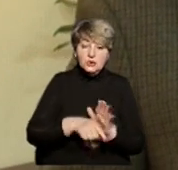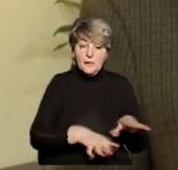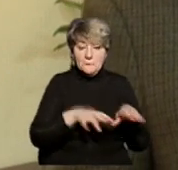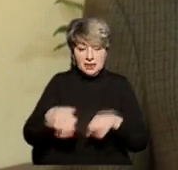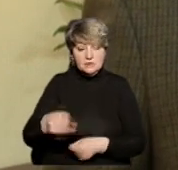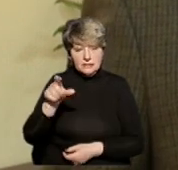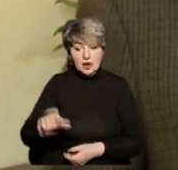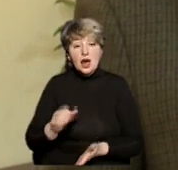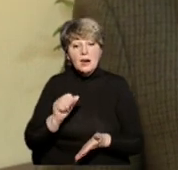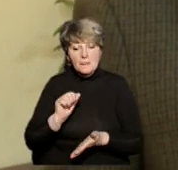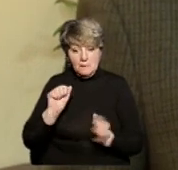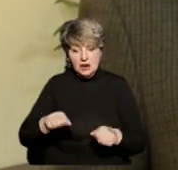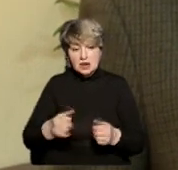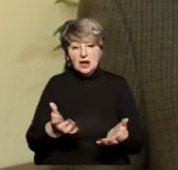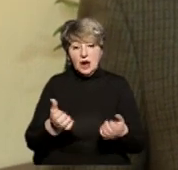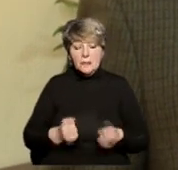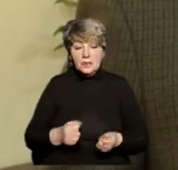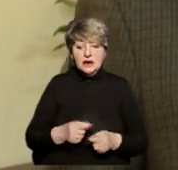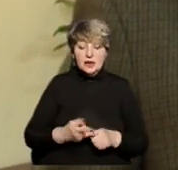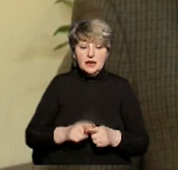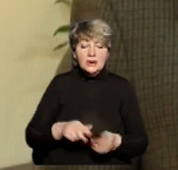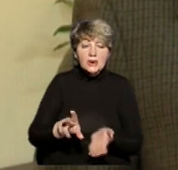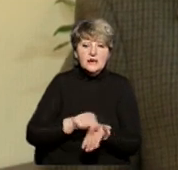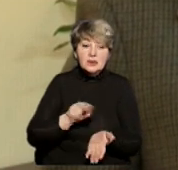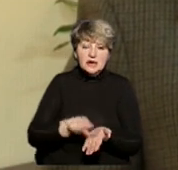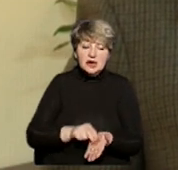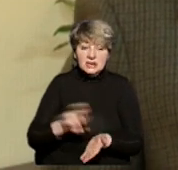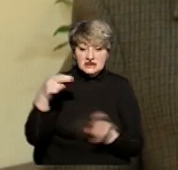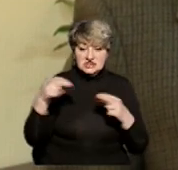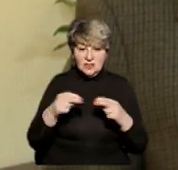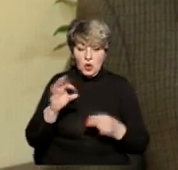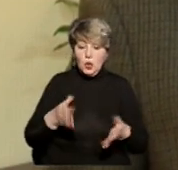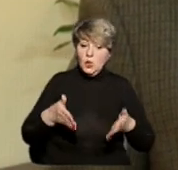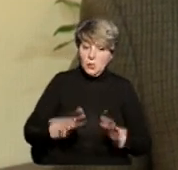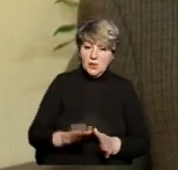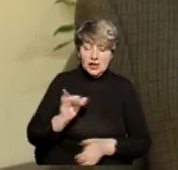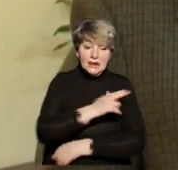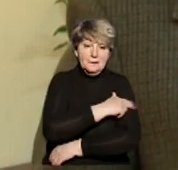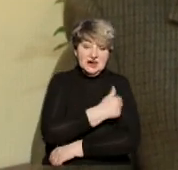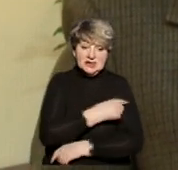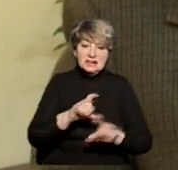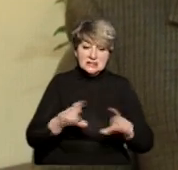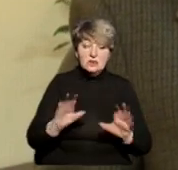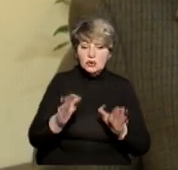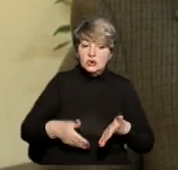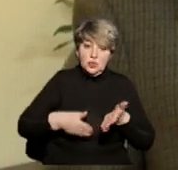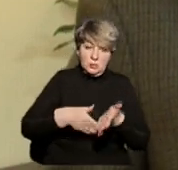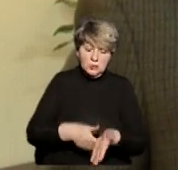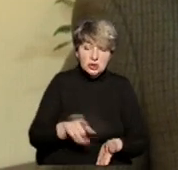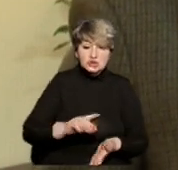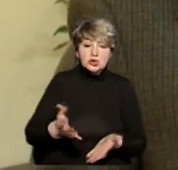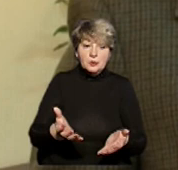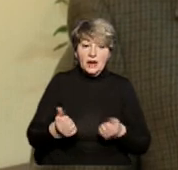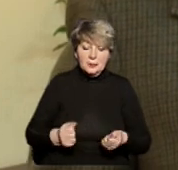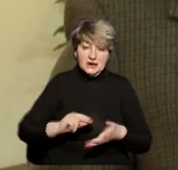внутрішньопереміщені особи могли отримати дублікат свідоцтва про народження, і відповідні наші медичні заклади будуть всіляко сприяти для того, аби отримати